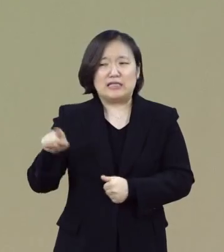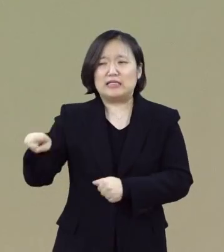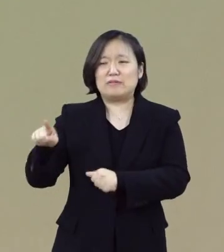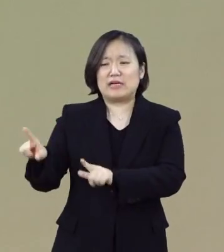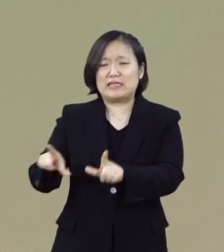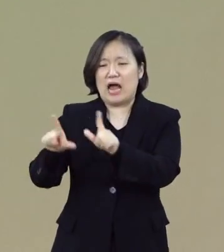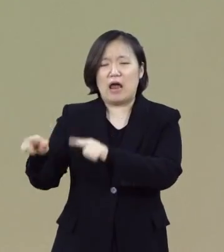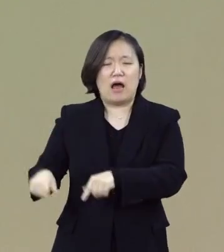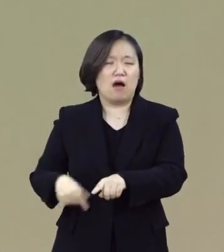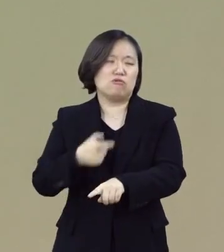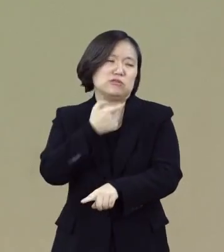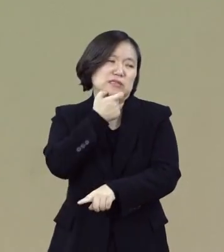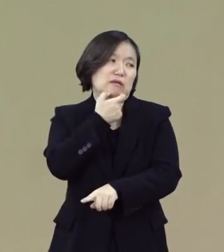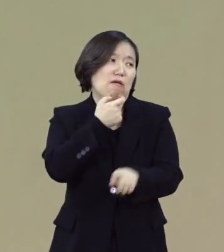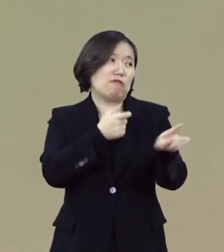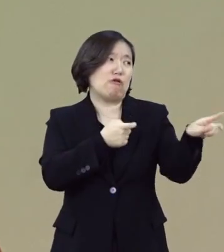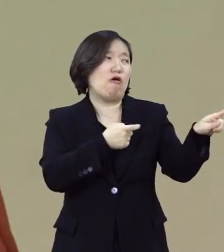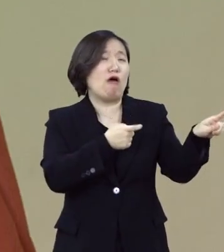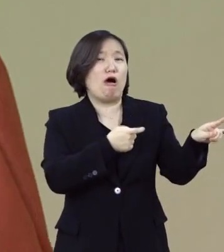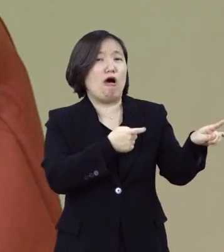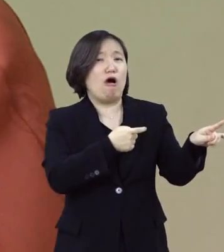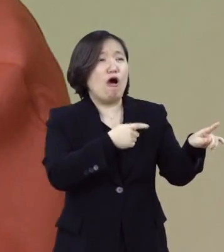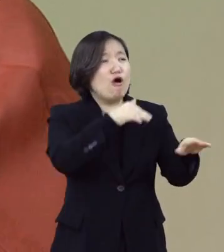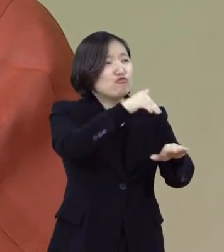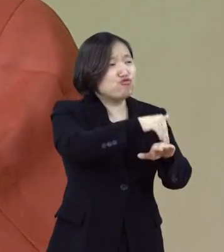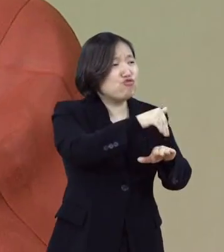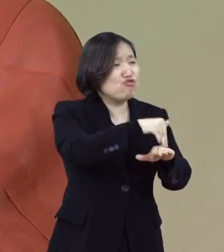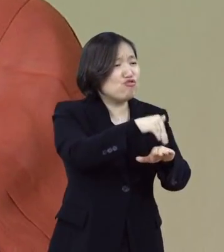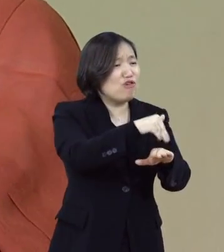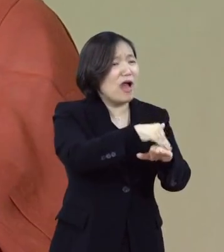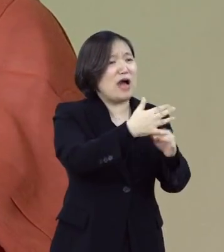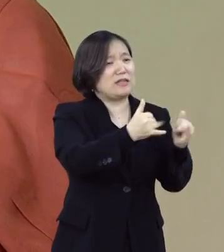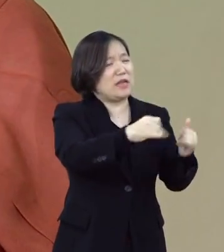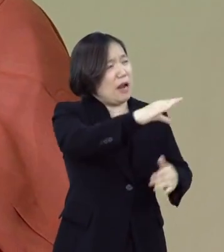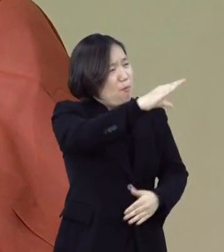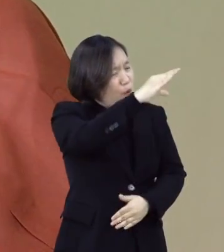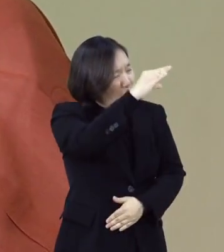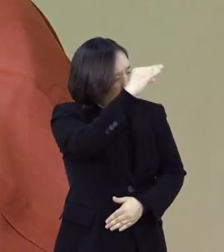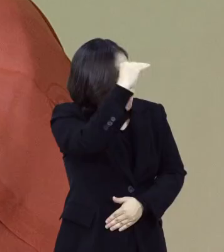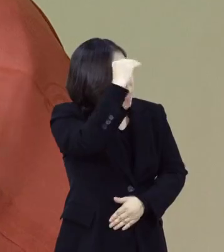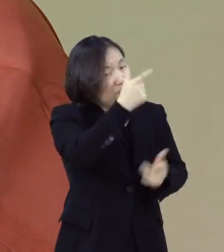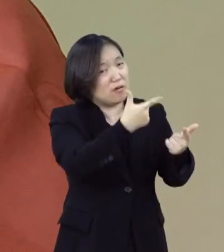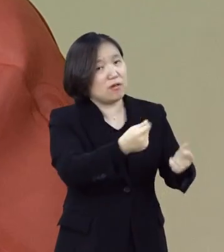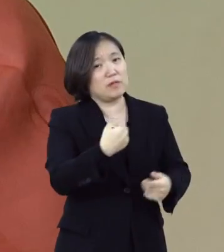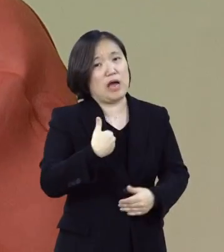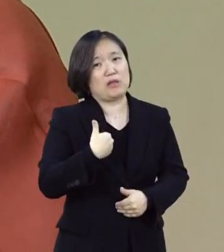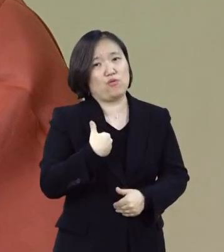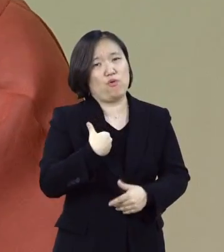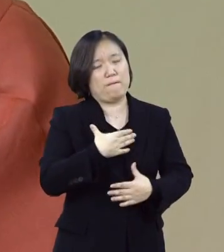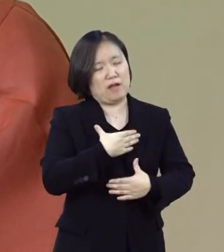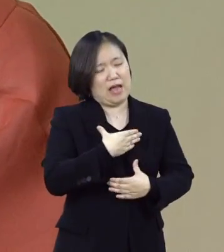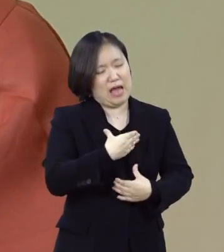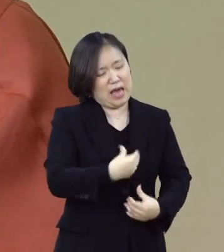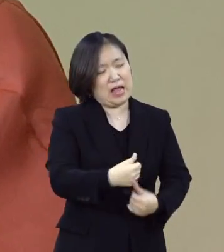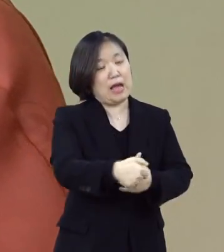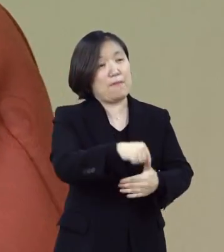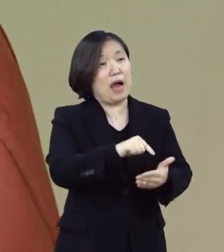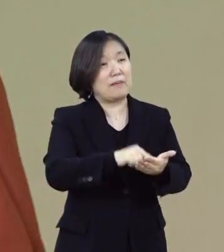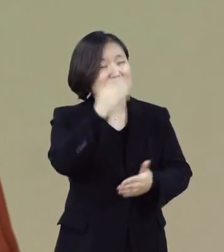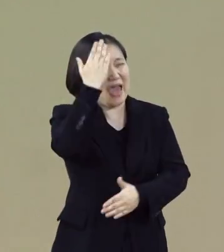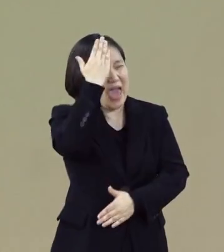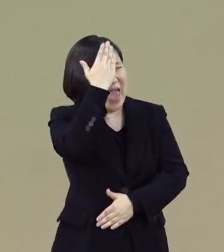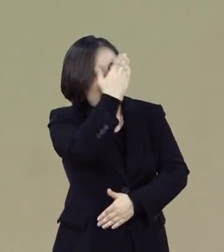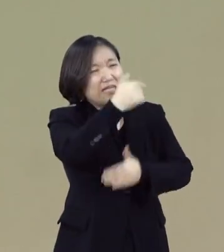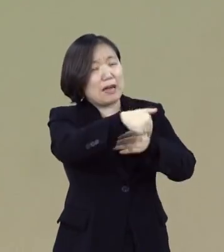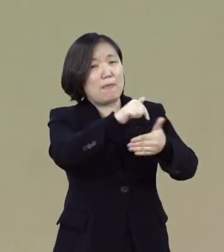편안한 마음으로 살고 싶다 하면서 그렇게 이제 절에 열심히